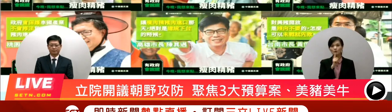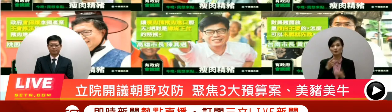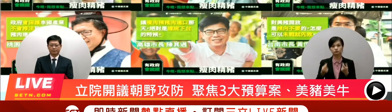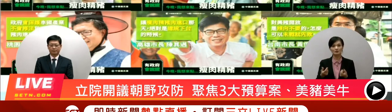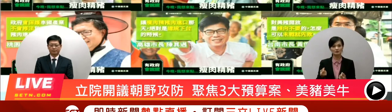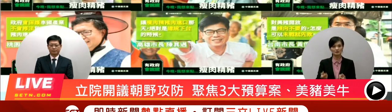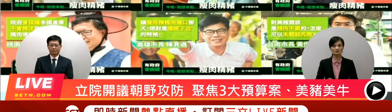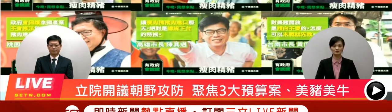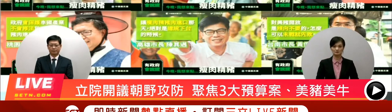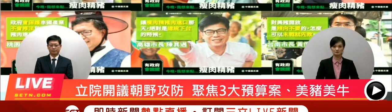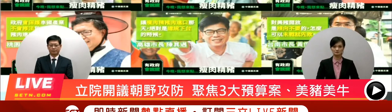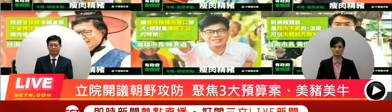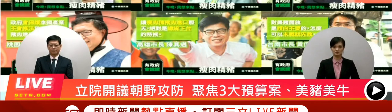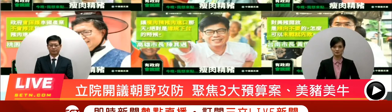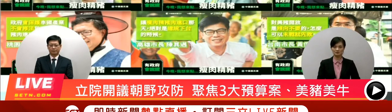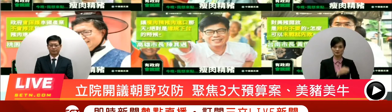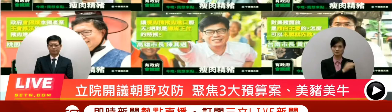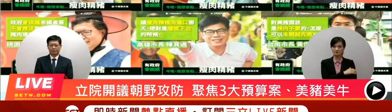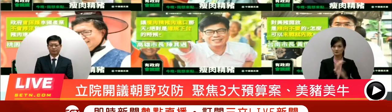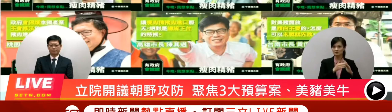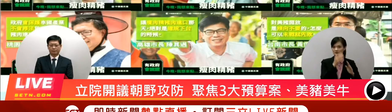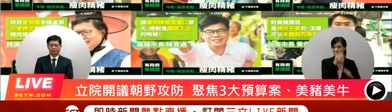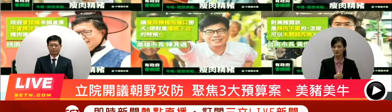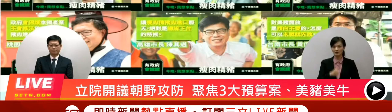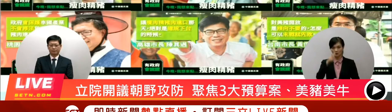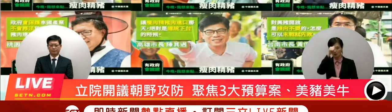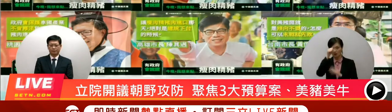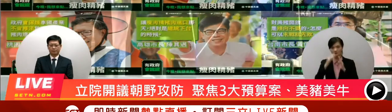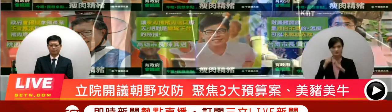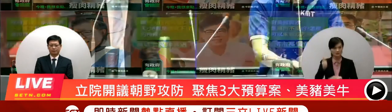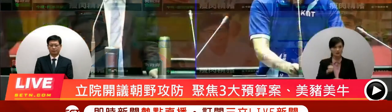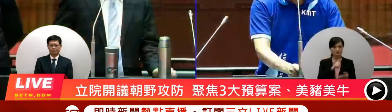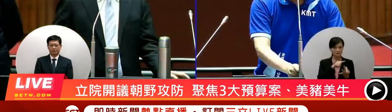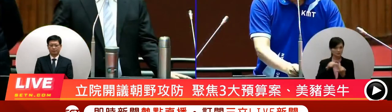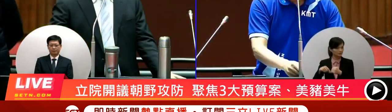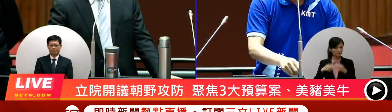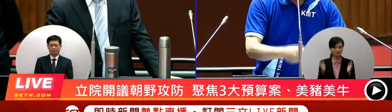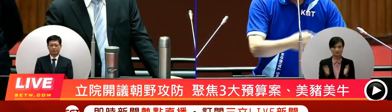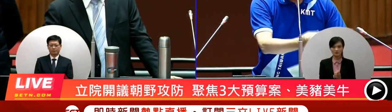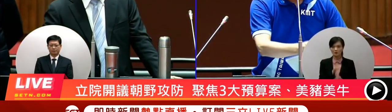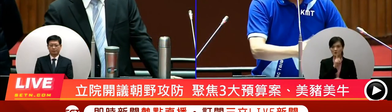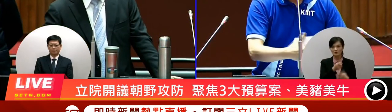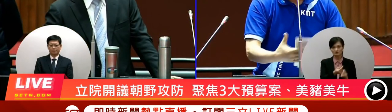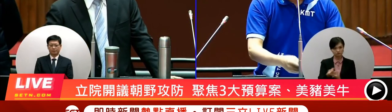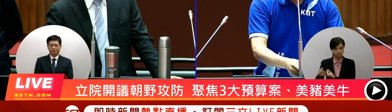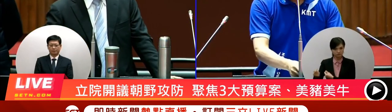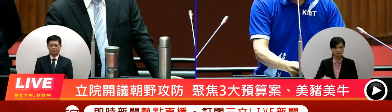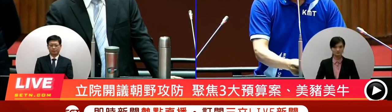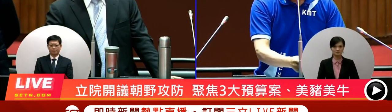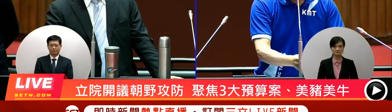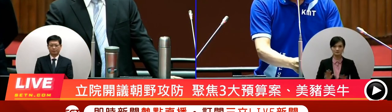市长、黄伟哲市长，你们都在自打脸。下一页，